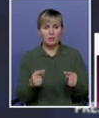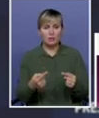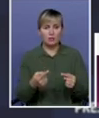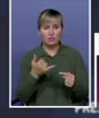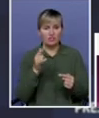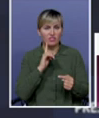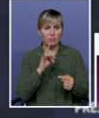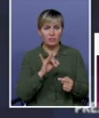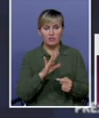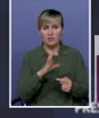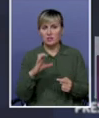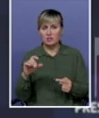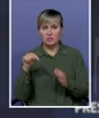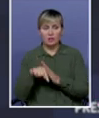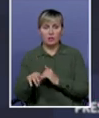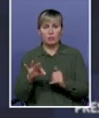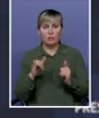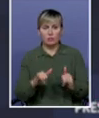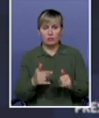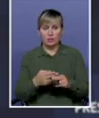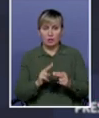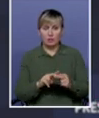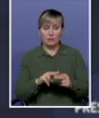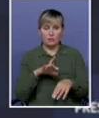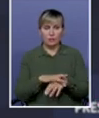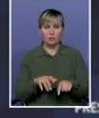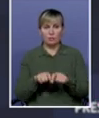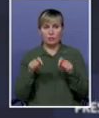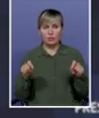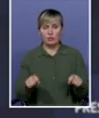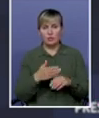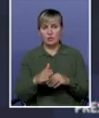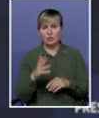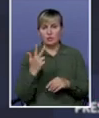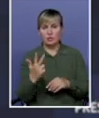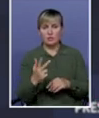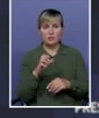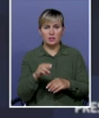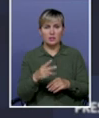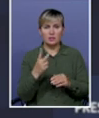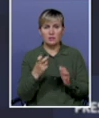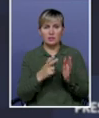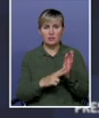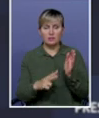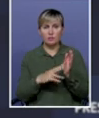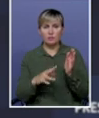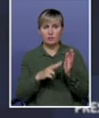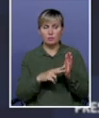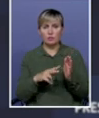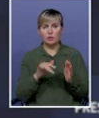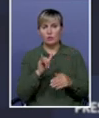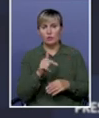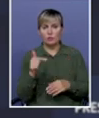в следственный изолятор. По данному факту заведено уголовное дело по части 3 статьи 297 Уголовного